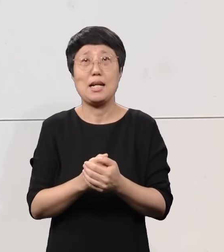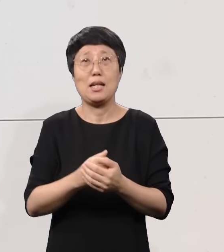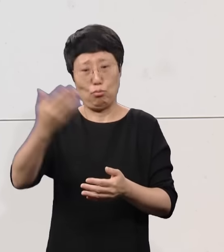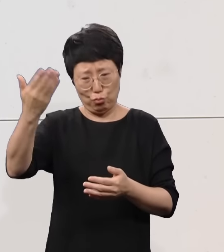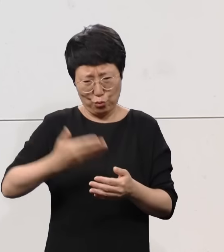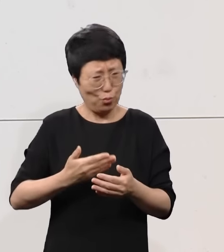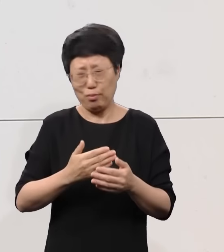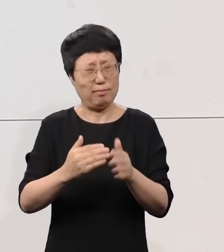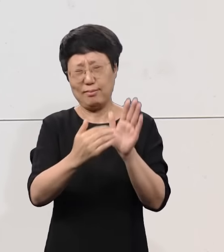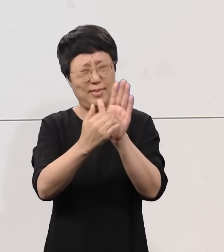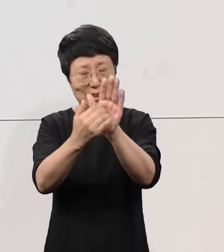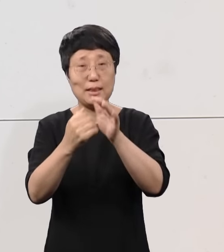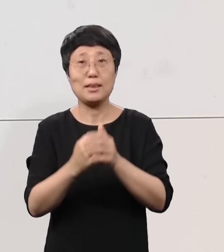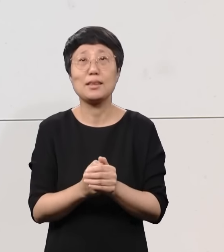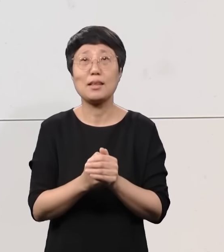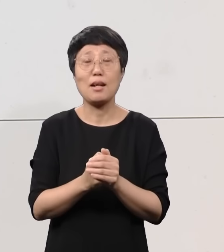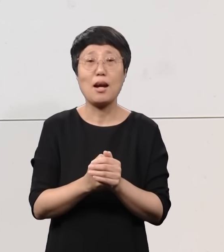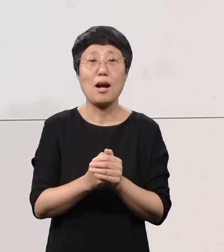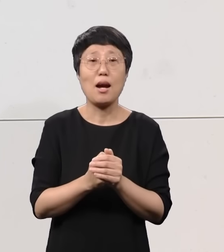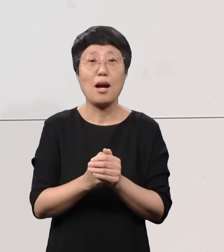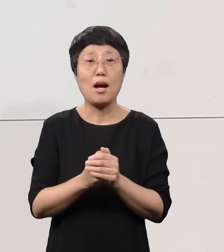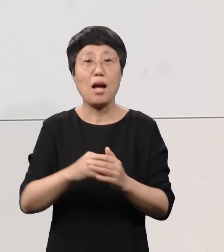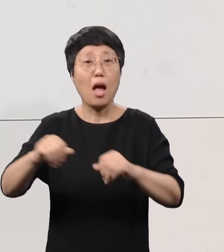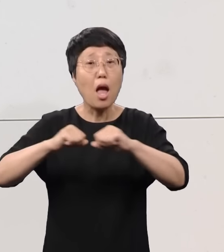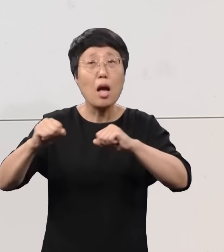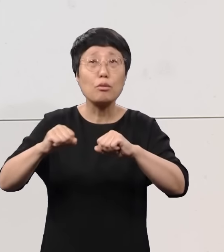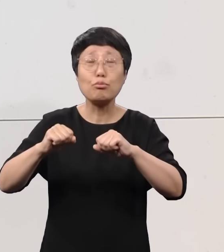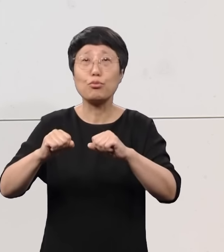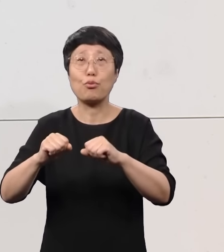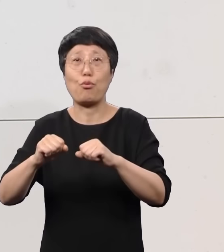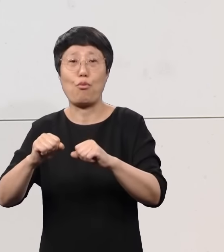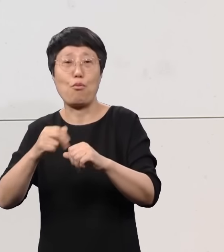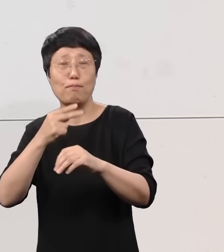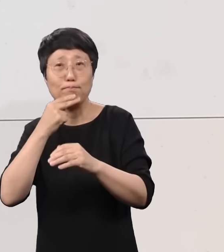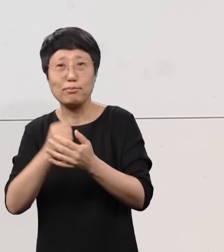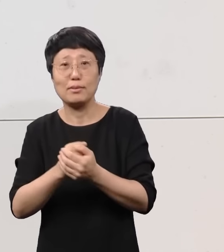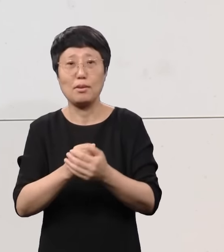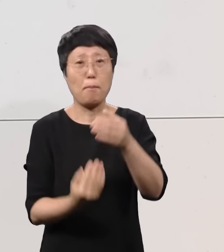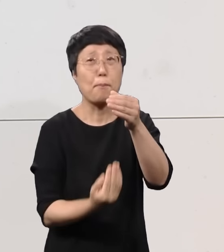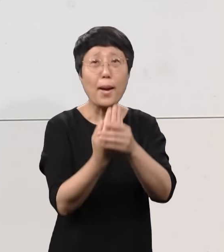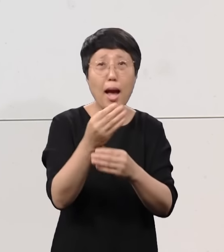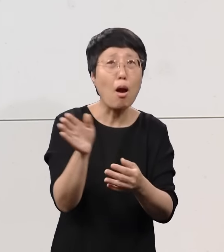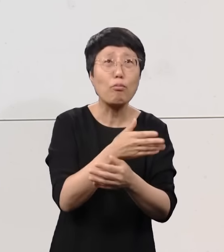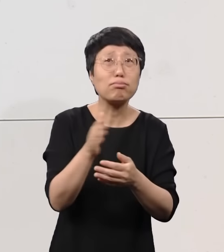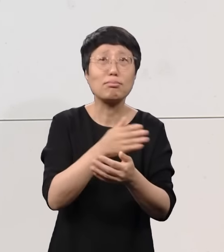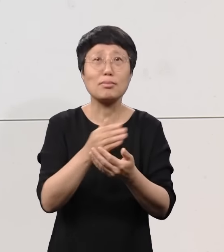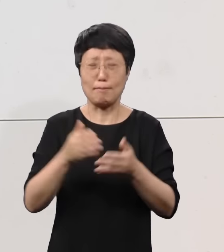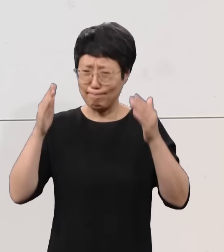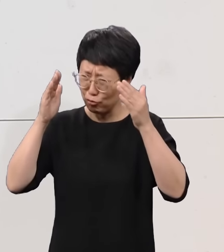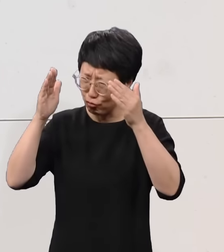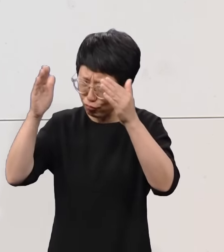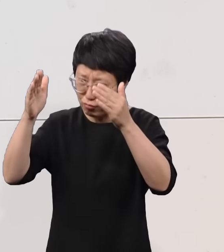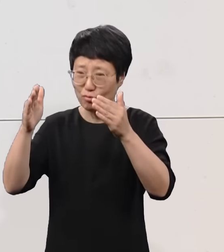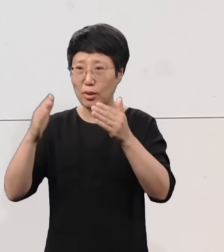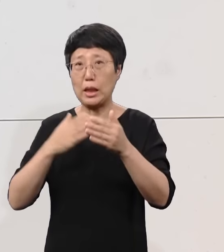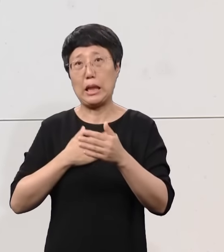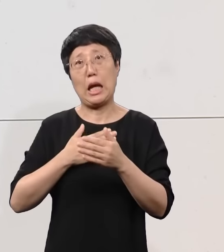아무것도 하지 않으면 아무일 는 말을 추가하 살던 저에게이